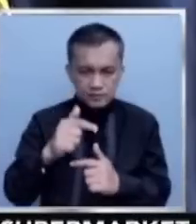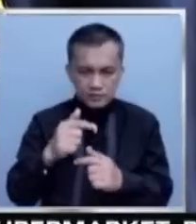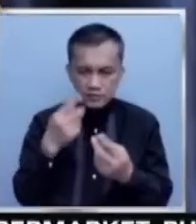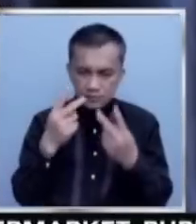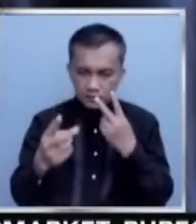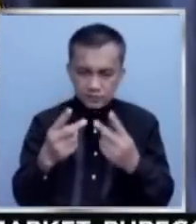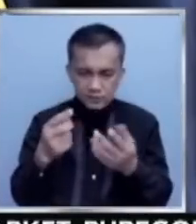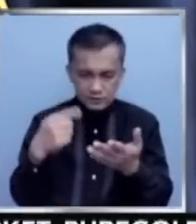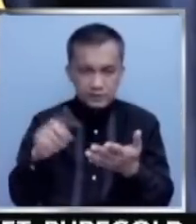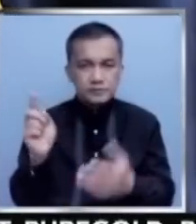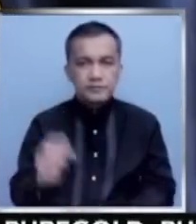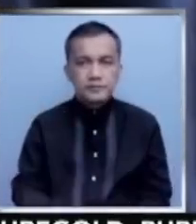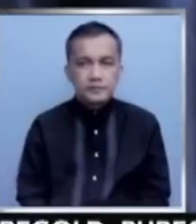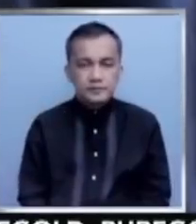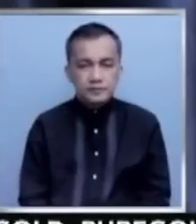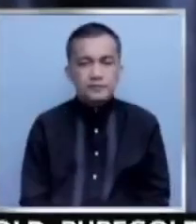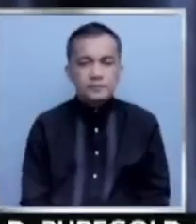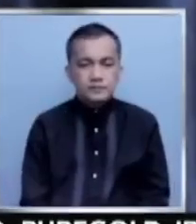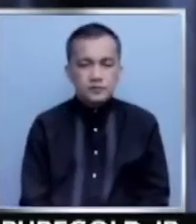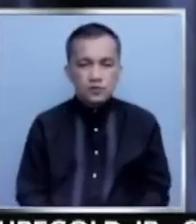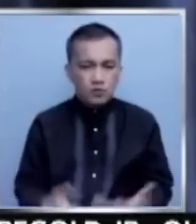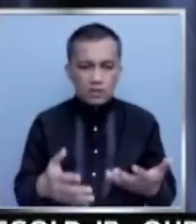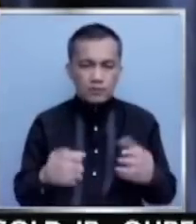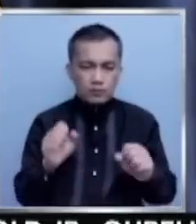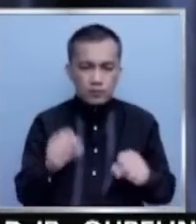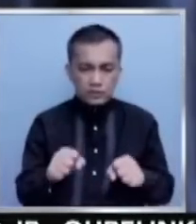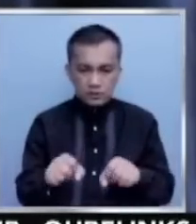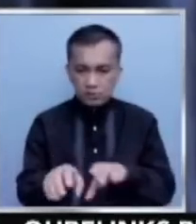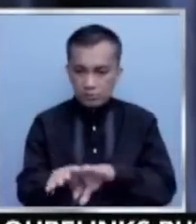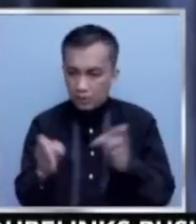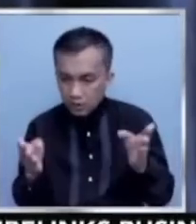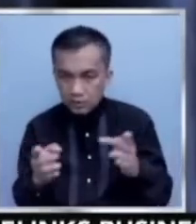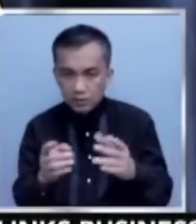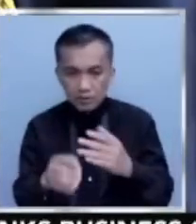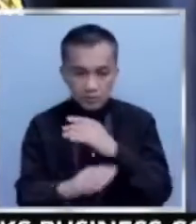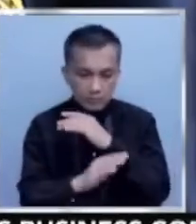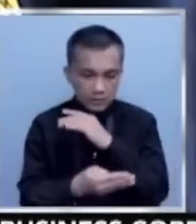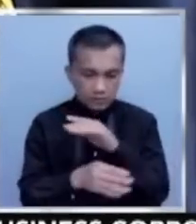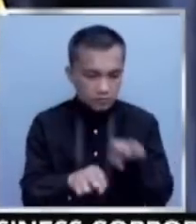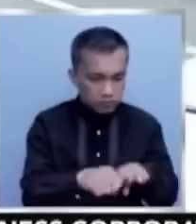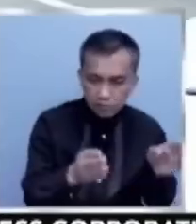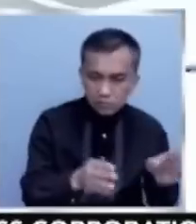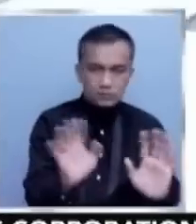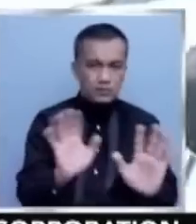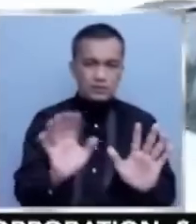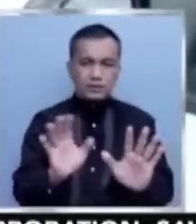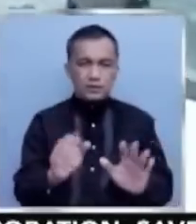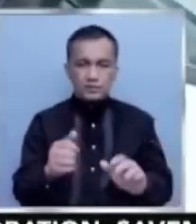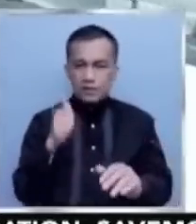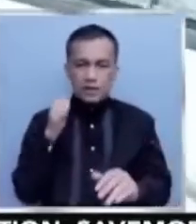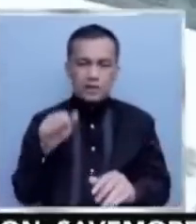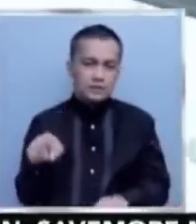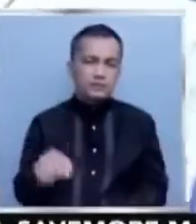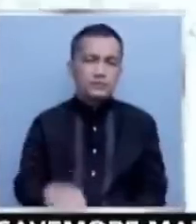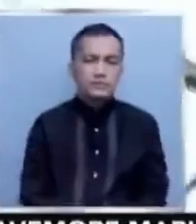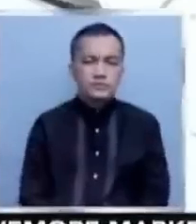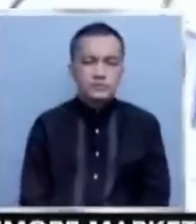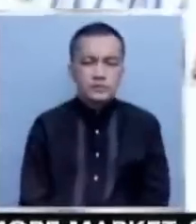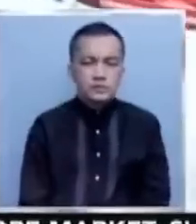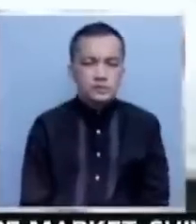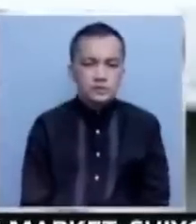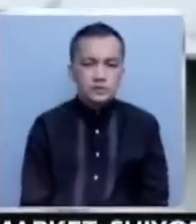Okay? Plain view doctrine. Walang pwedeng pabuksan na bag, walang pwedeng pabuksan na kung ano pa man dyan pag ayaw nyo. Dahil simula na ang gun